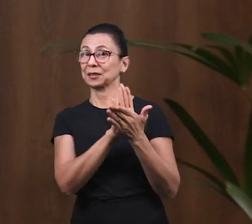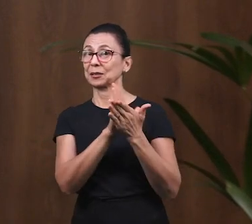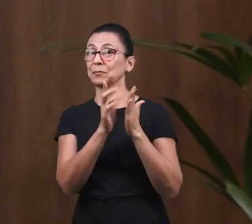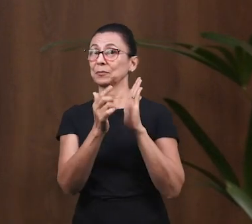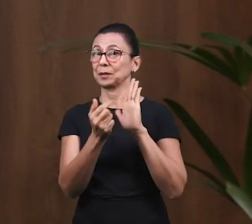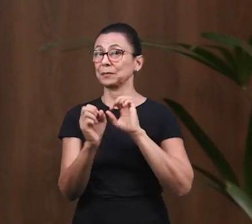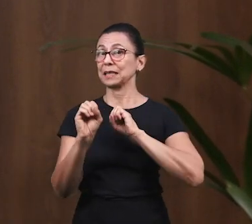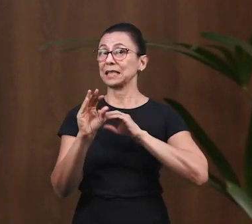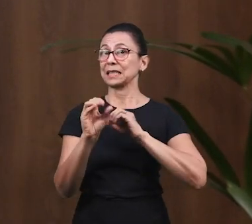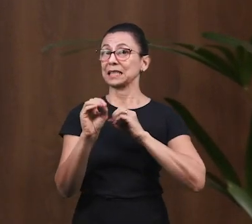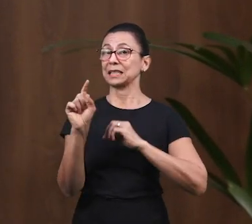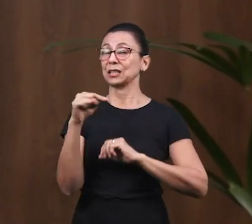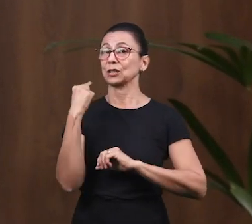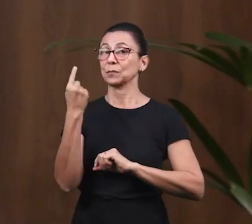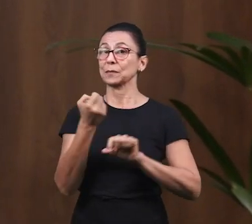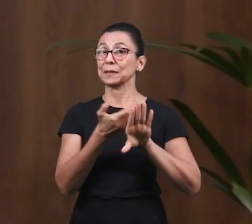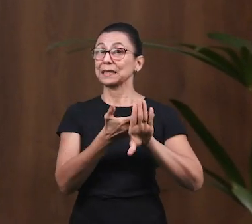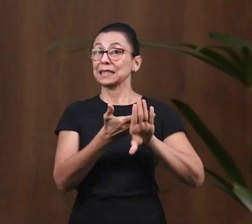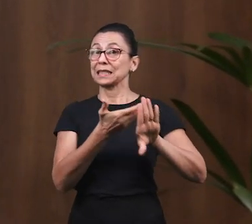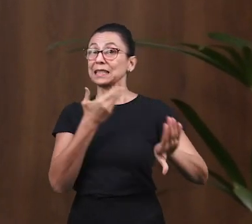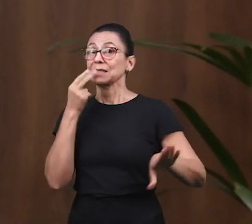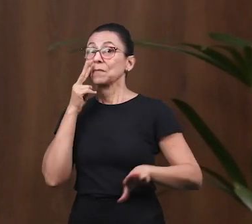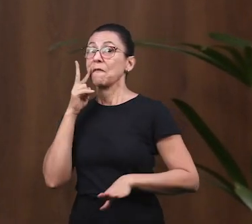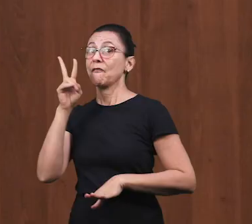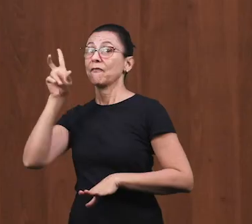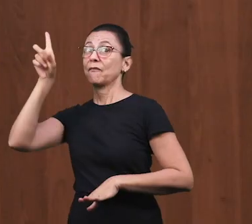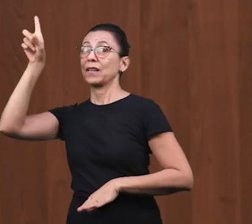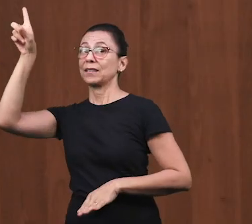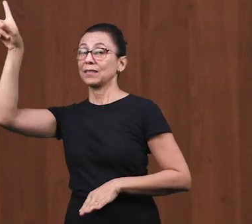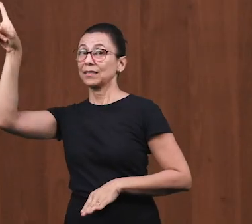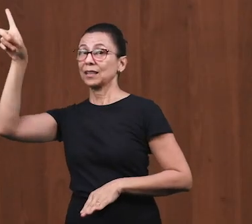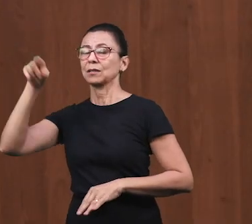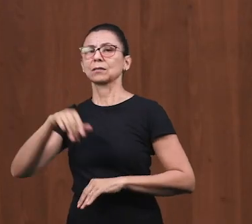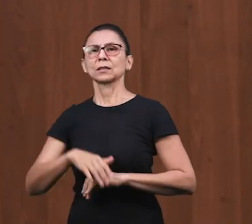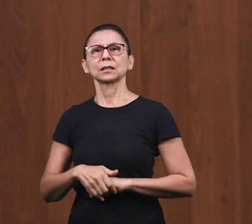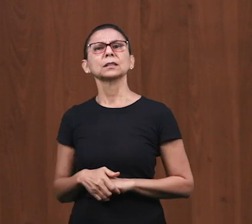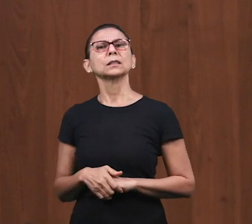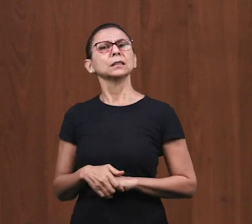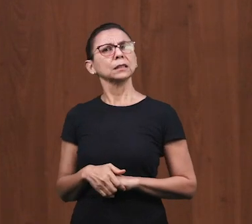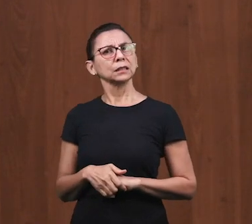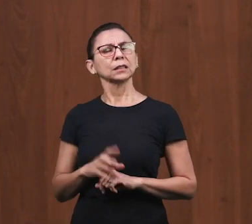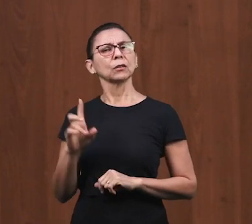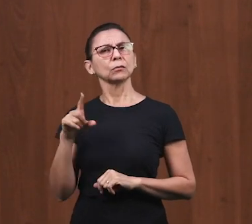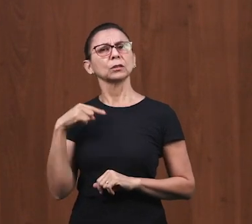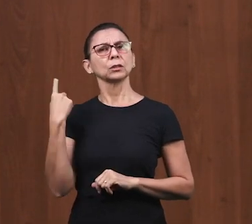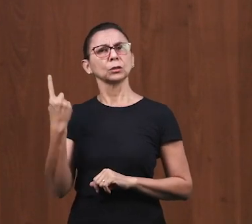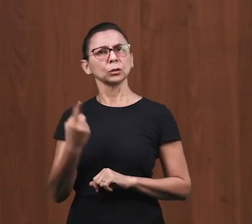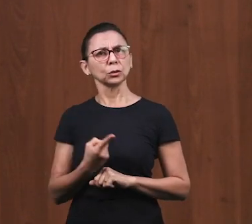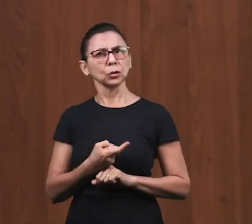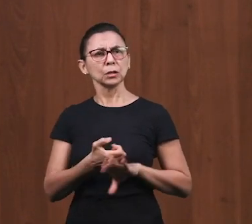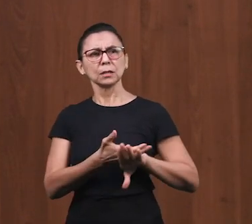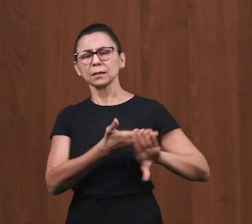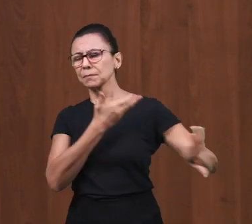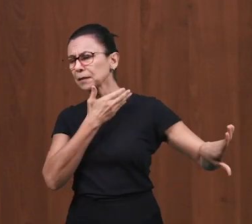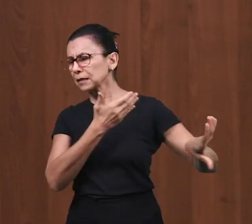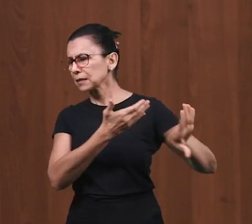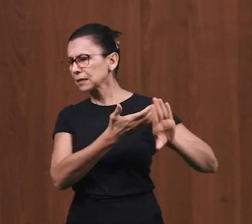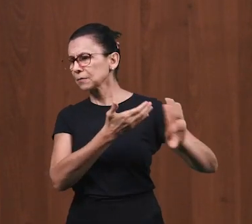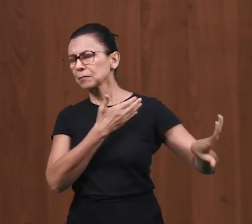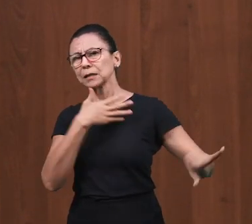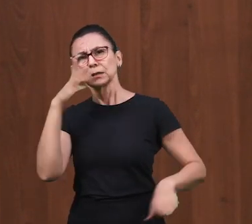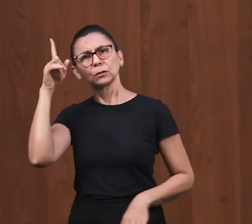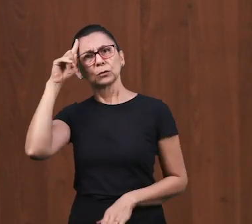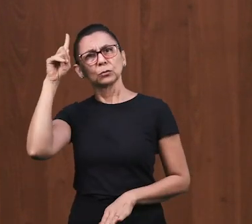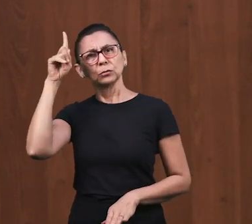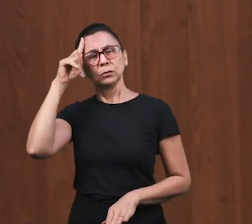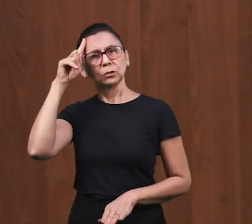voir le Seigneur Dieu. Et c'est pour cela que chaque jour qui passe, nous devons chercher à être séparés, avoir la